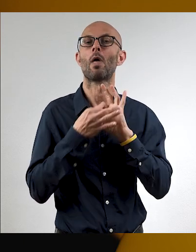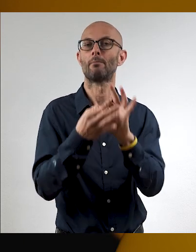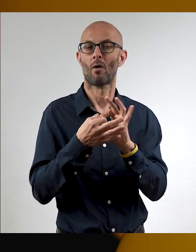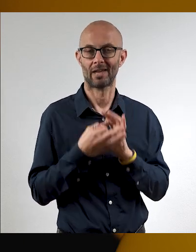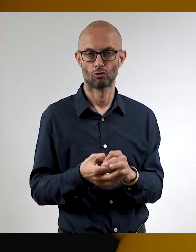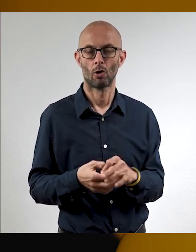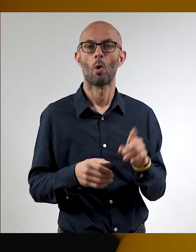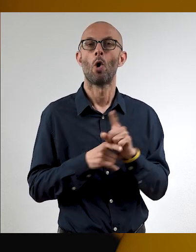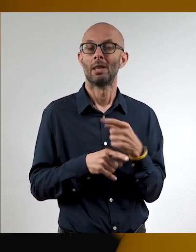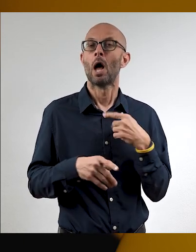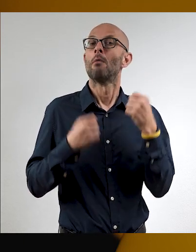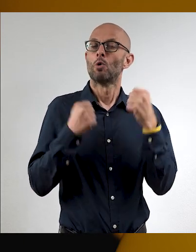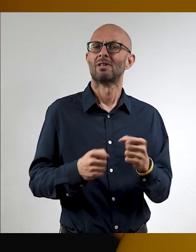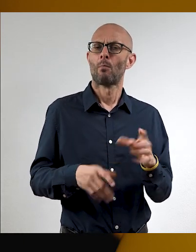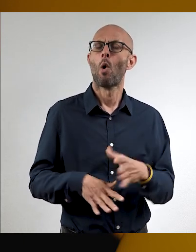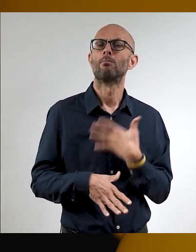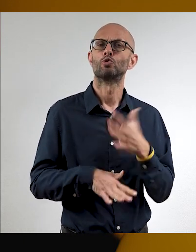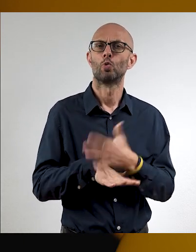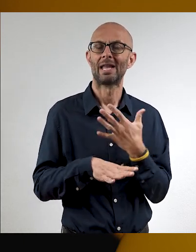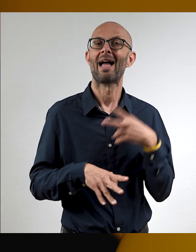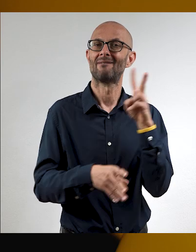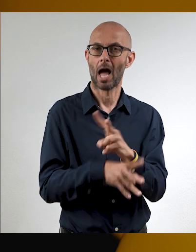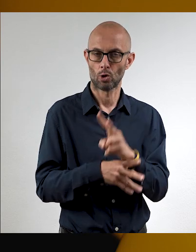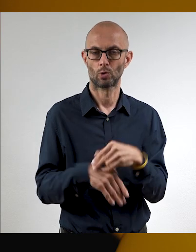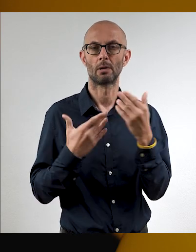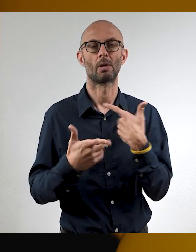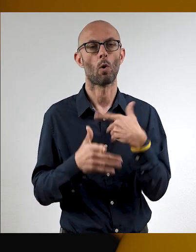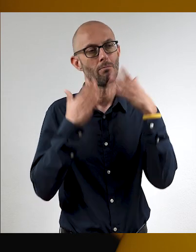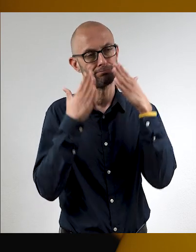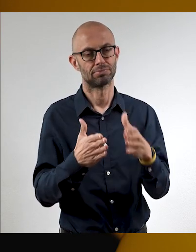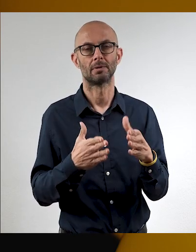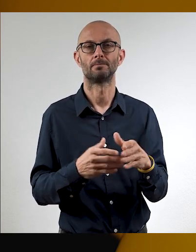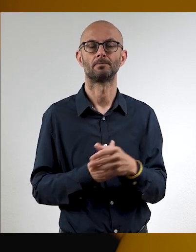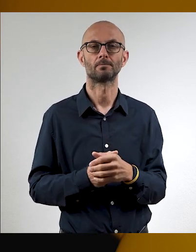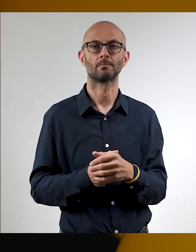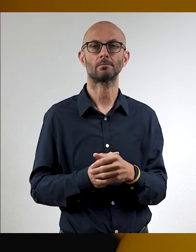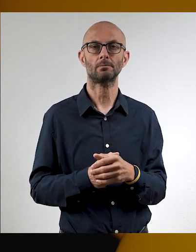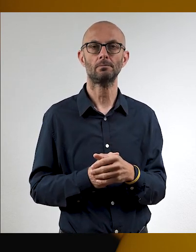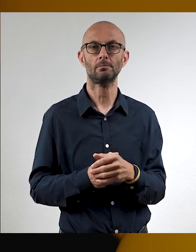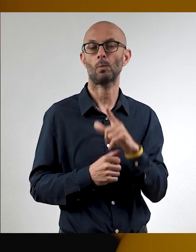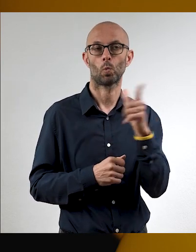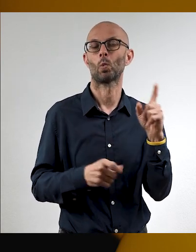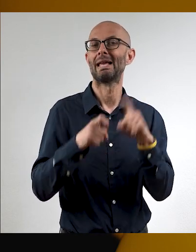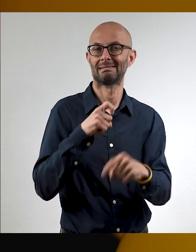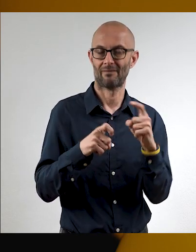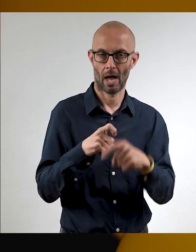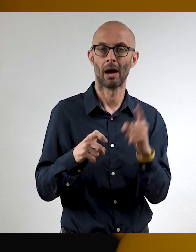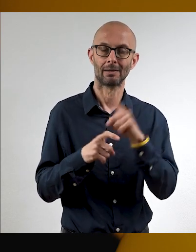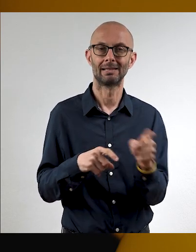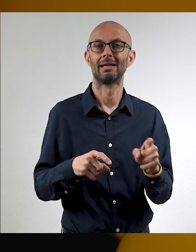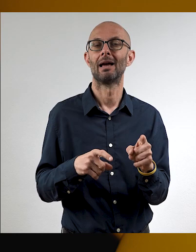povežemo, da vzpostavimo občutek varnosti in potem se lahko osredotočimo na druge stvari